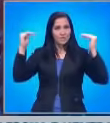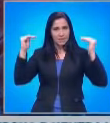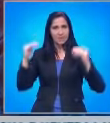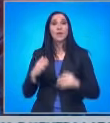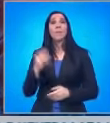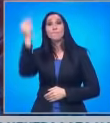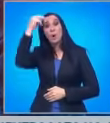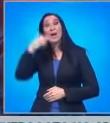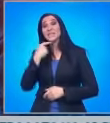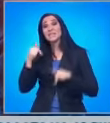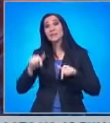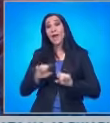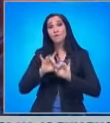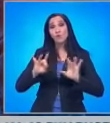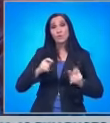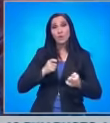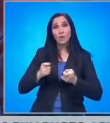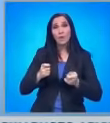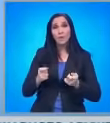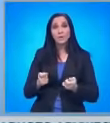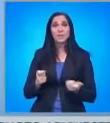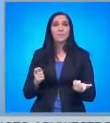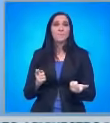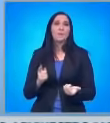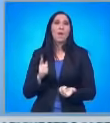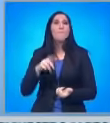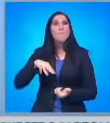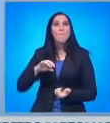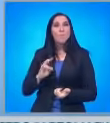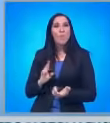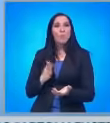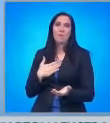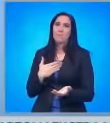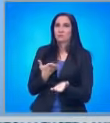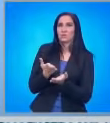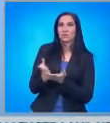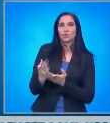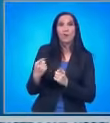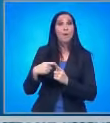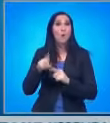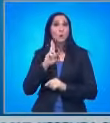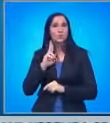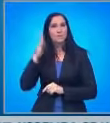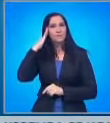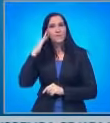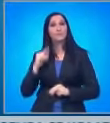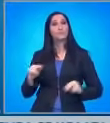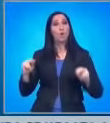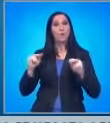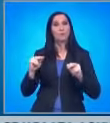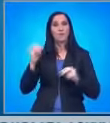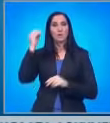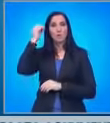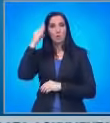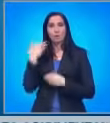нас, за сега, информационна кампания МОН е насочило само към учителите. Министерството на образованието